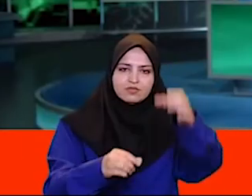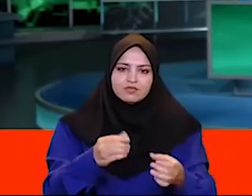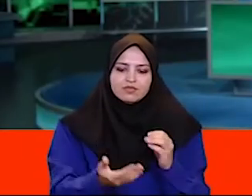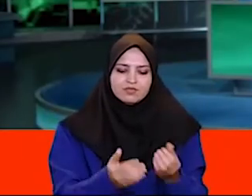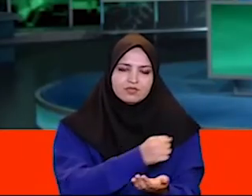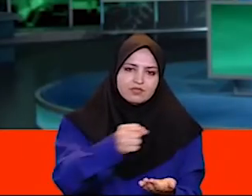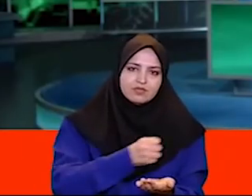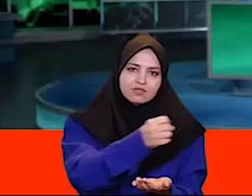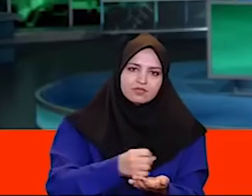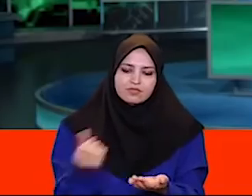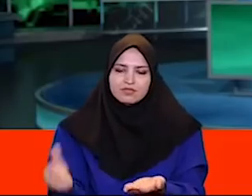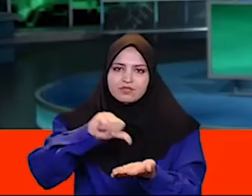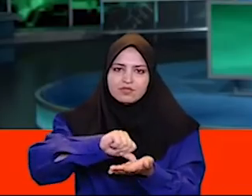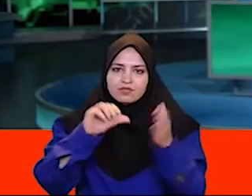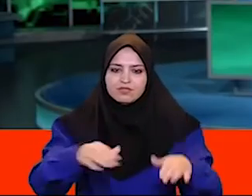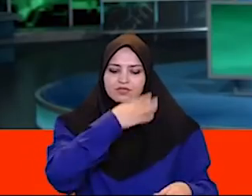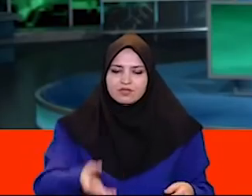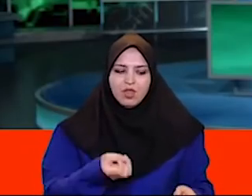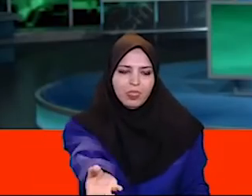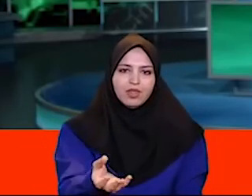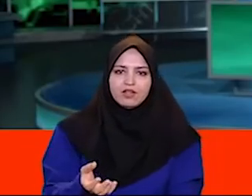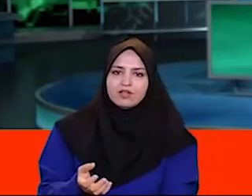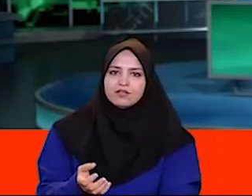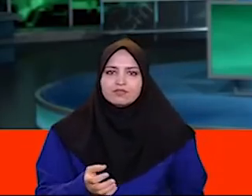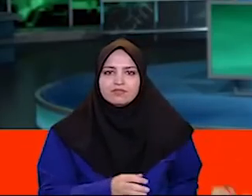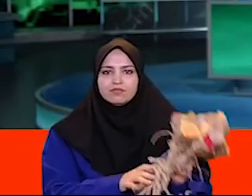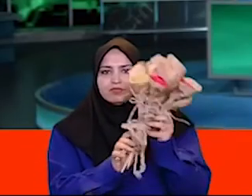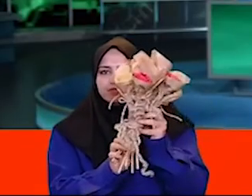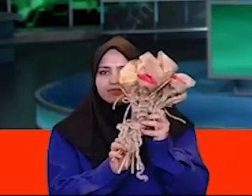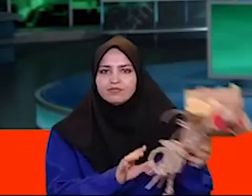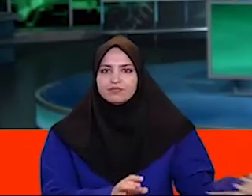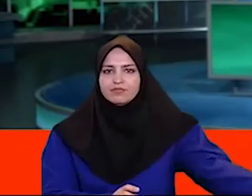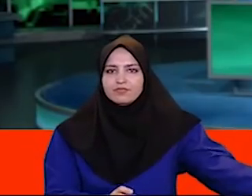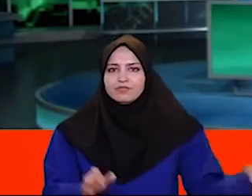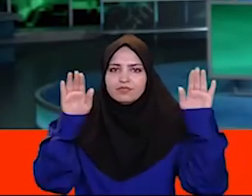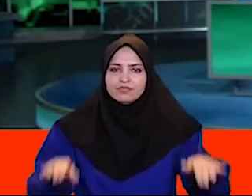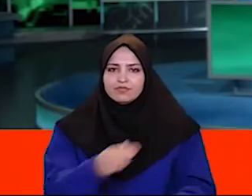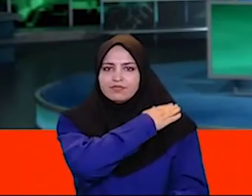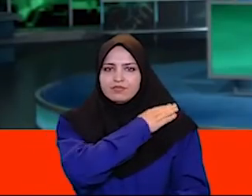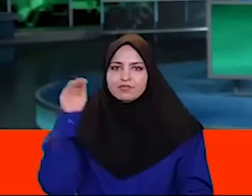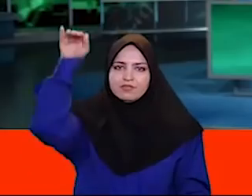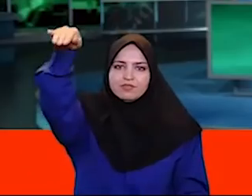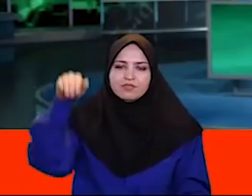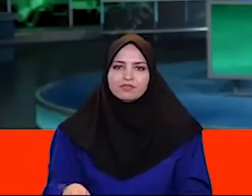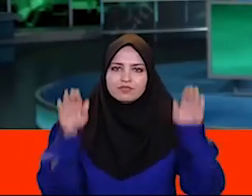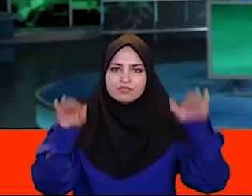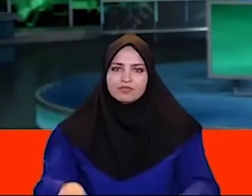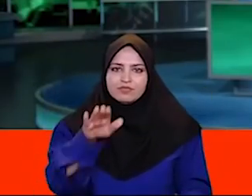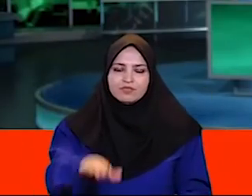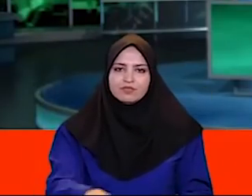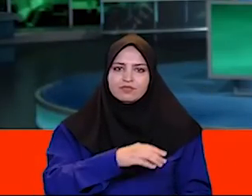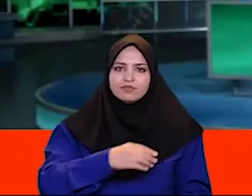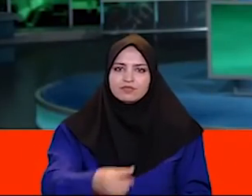ریخته که مردم ایران هر روز آبستن دست گل‌های نوین می‌باشند. مسئول آبندنگر کشور گفت در صورت کم